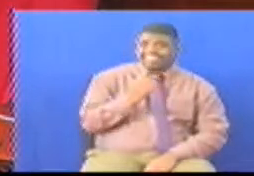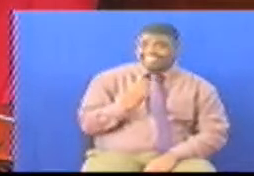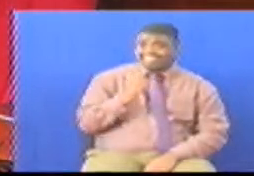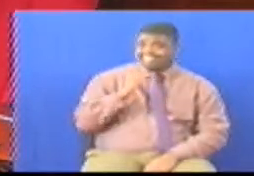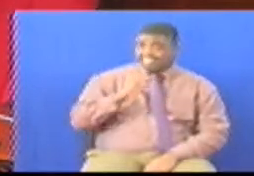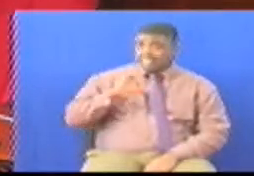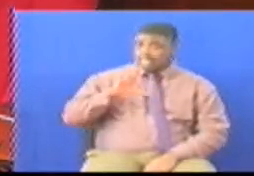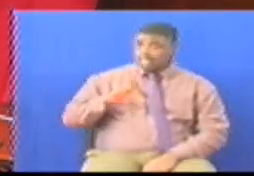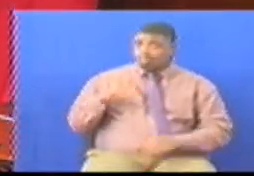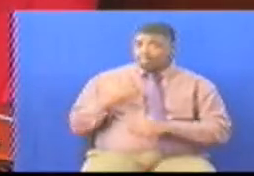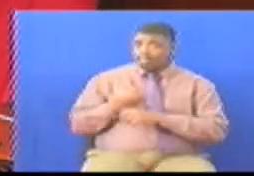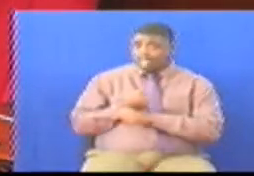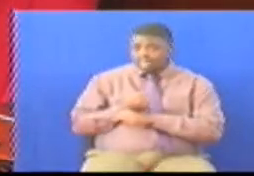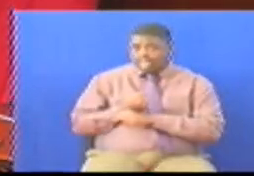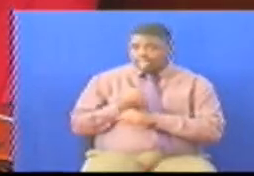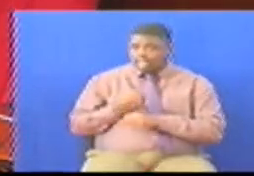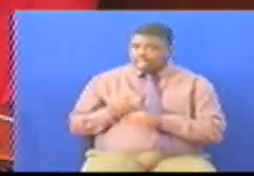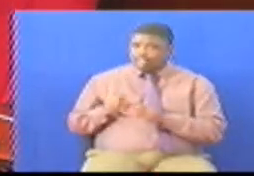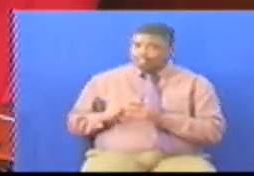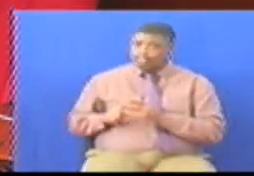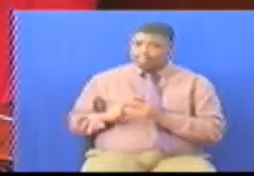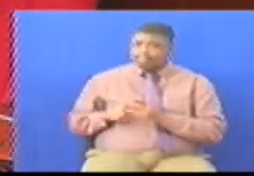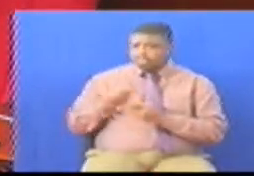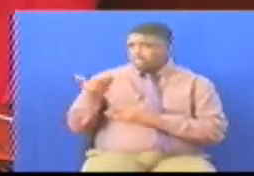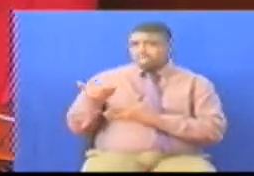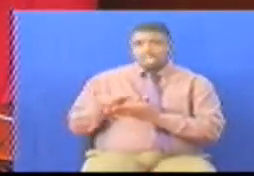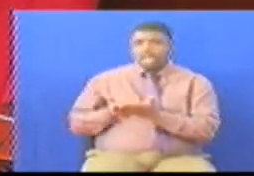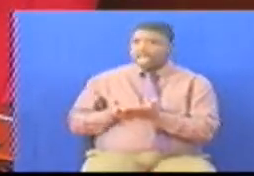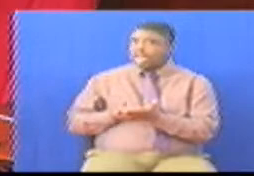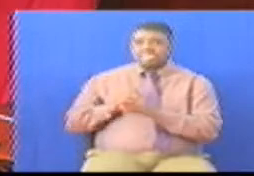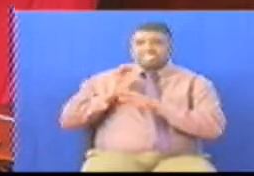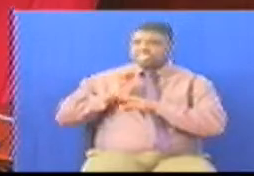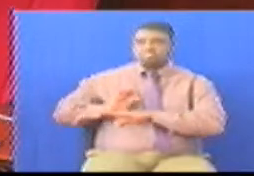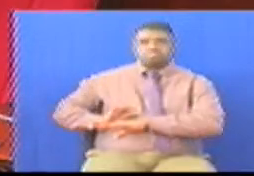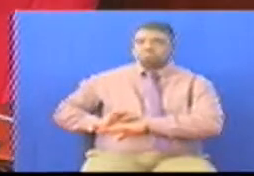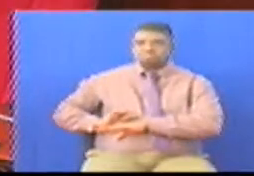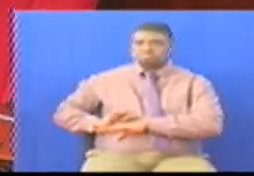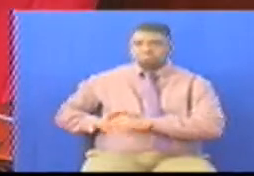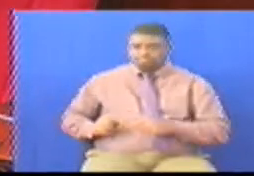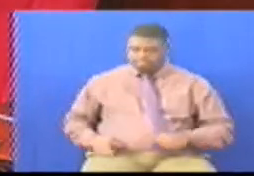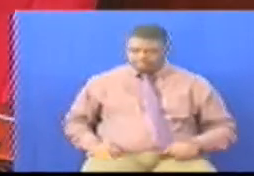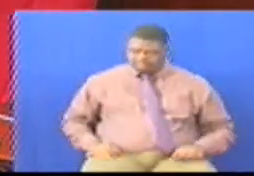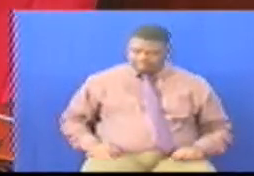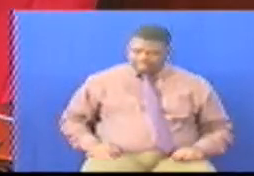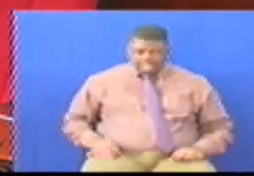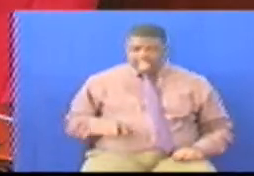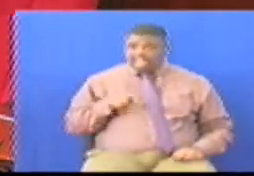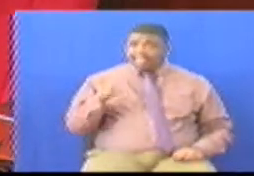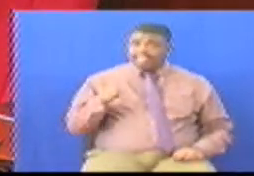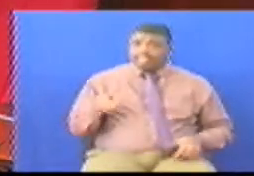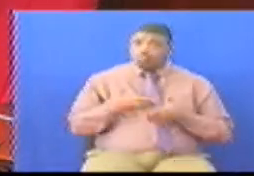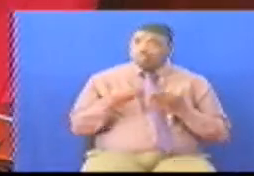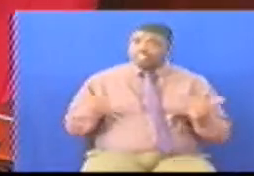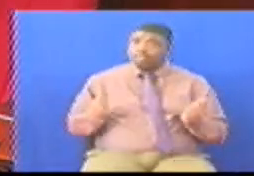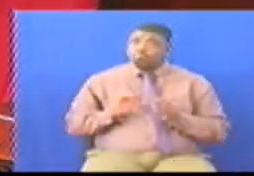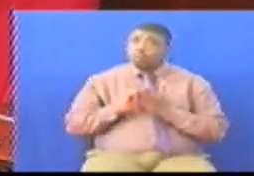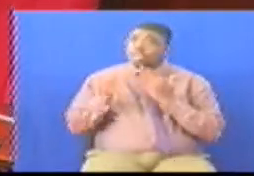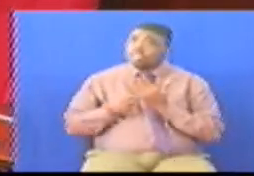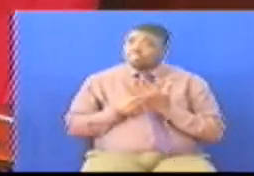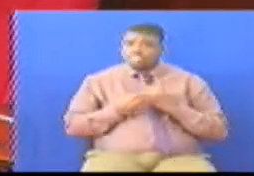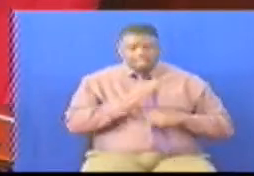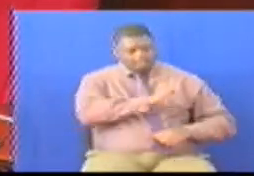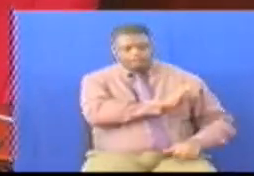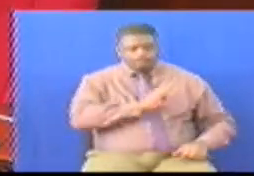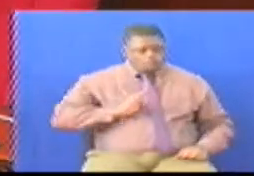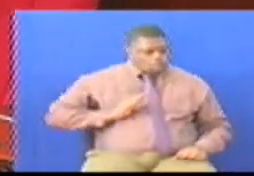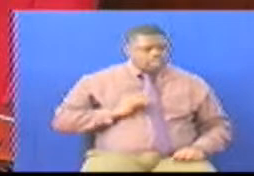advice, wamepata qualified opinion, maana yake hati isiyoridhisha. Na nikisa kwamba bodi ya